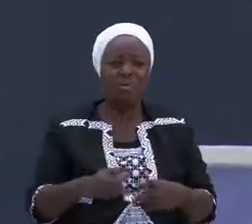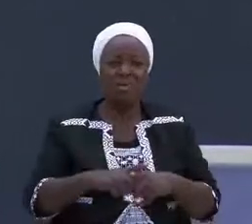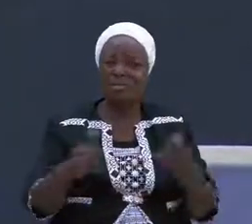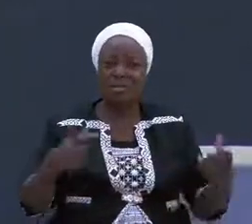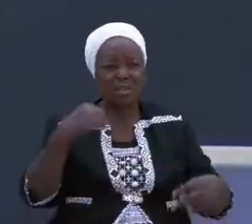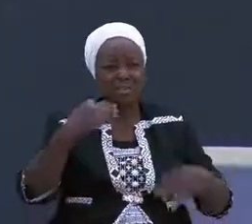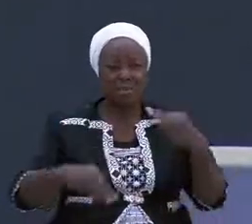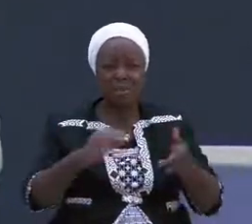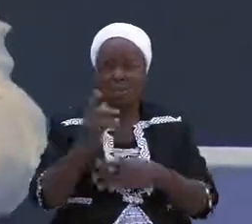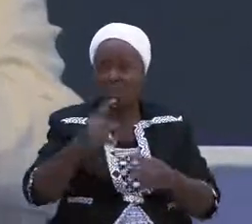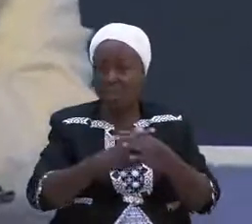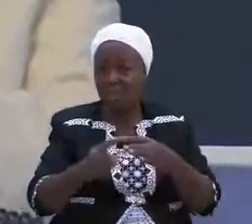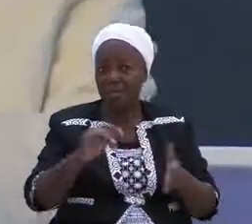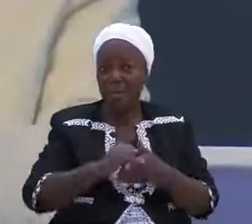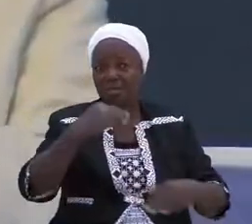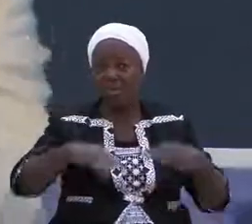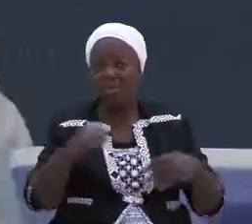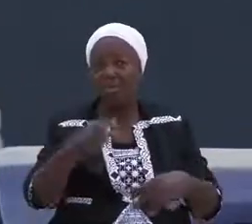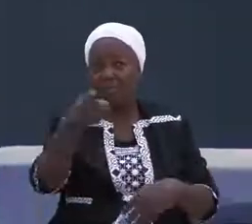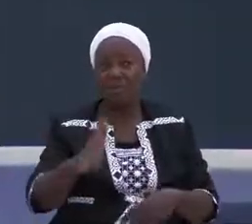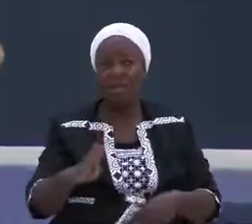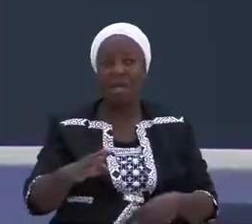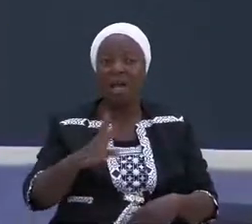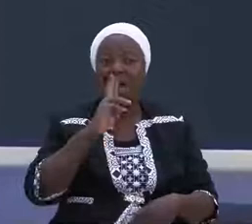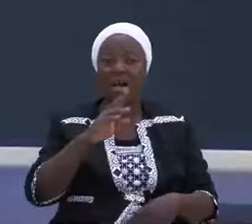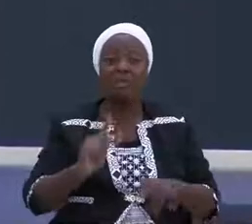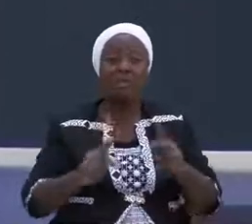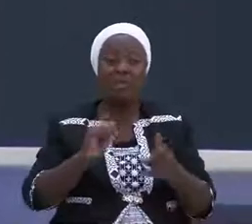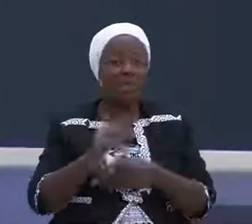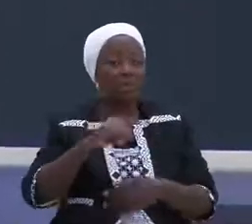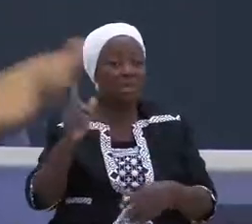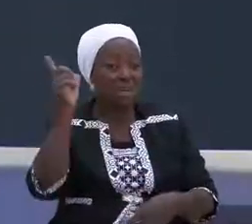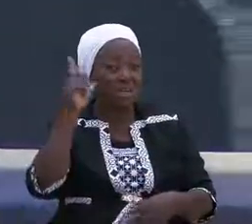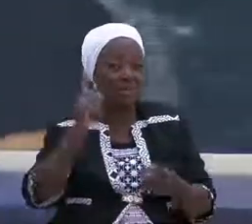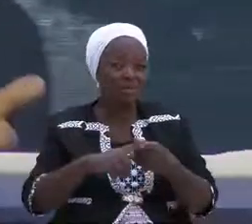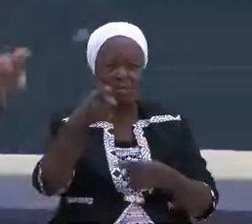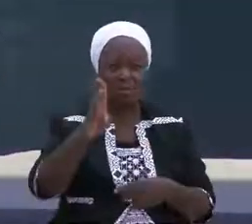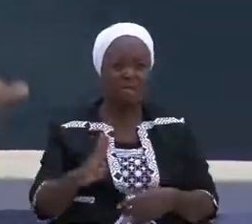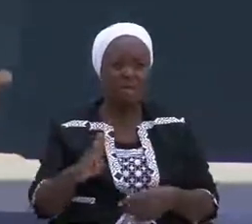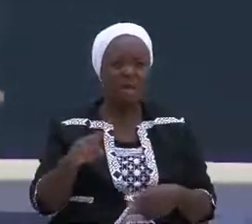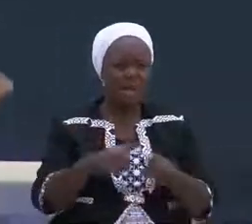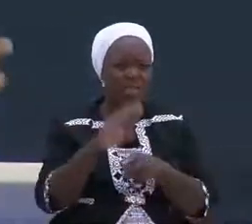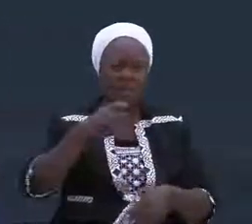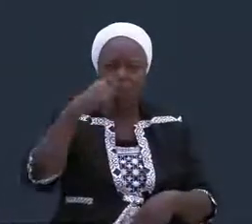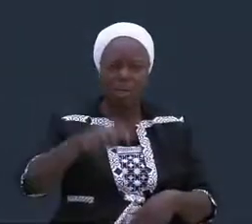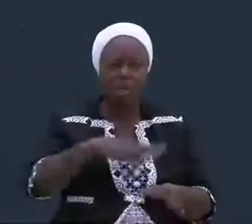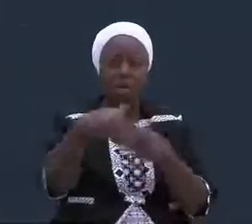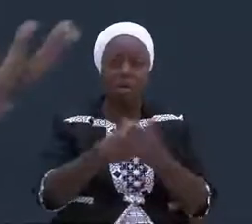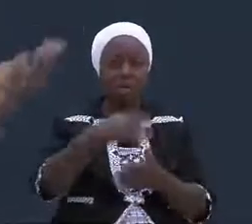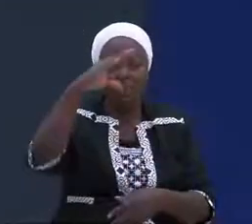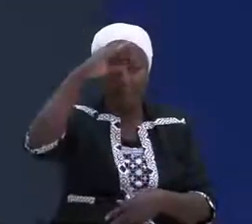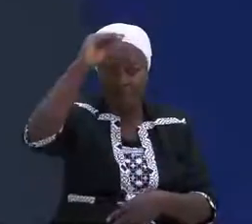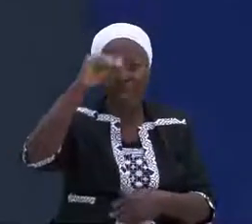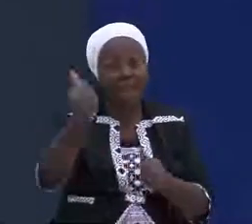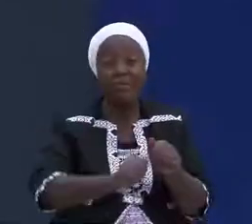pourront échapper au jugement de Dieu sont ceux-là qui écoutent Dieu, comme il ordonne à tous les